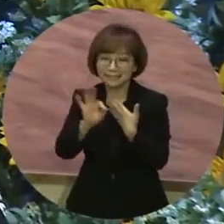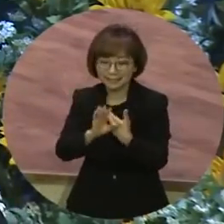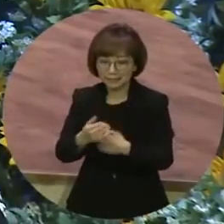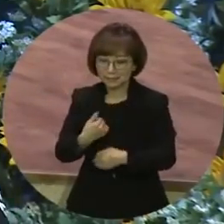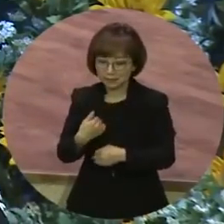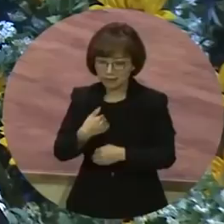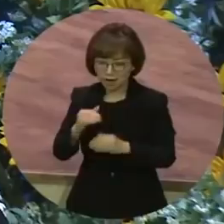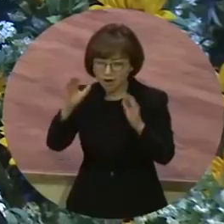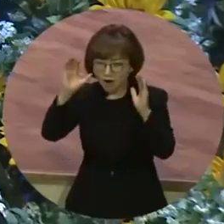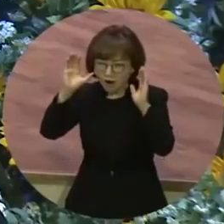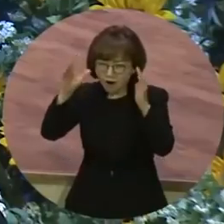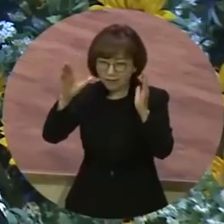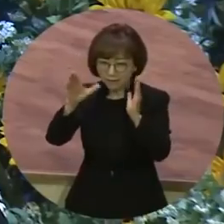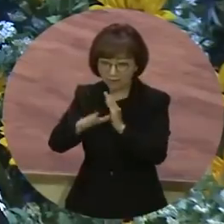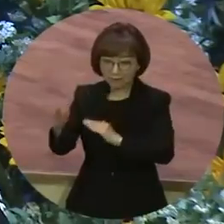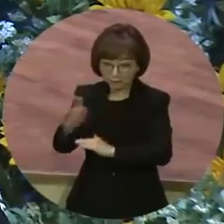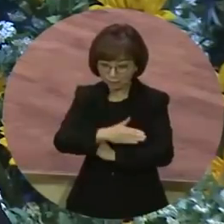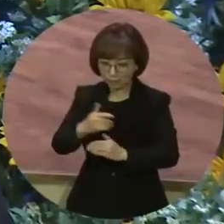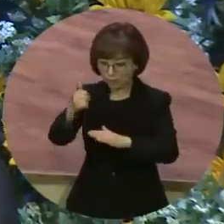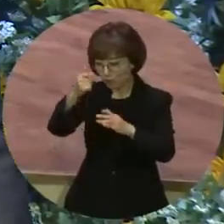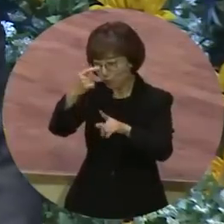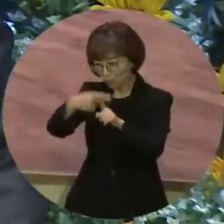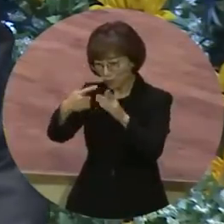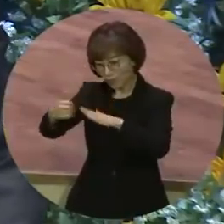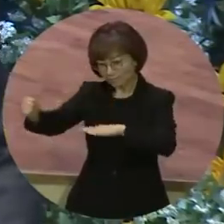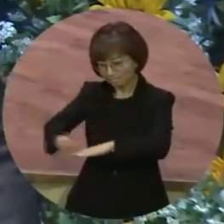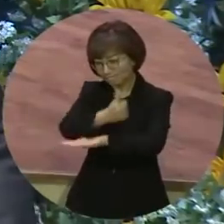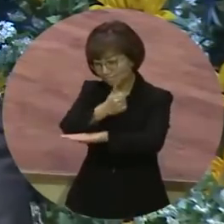뭐 교사는 오래 했어요. 15년. 그거 말고,